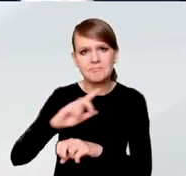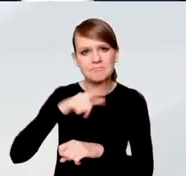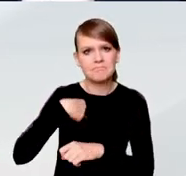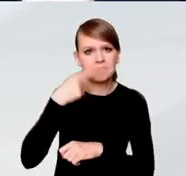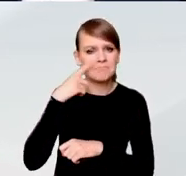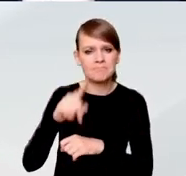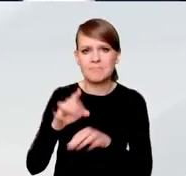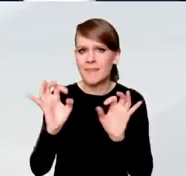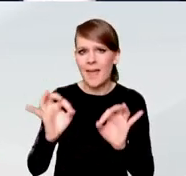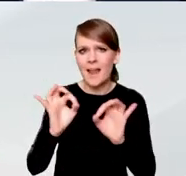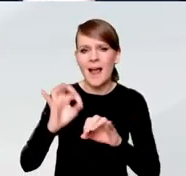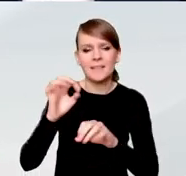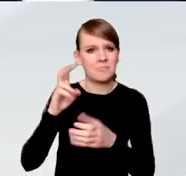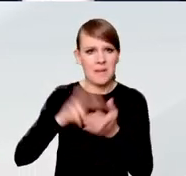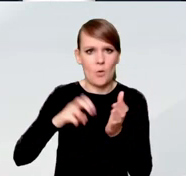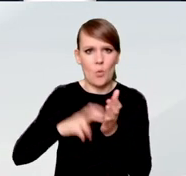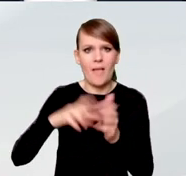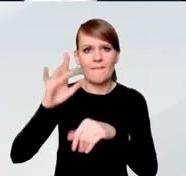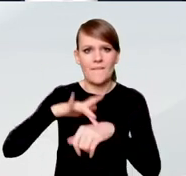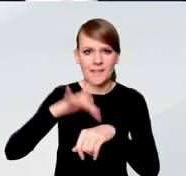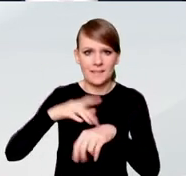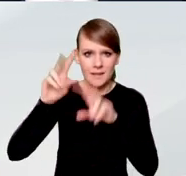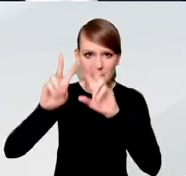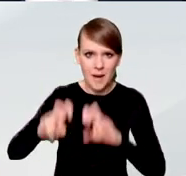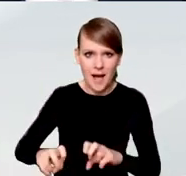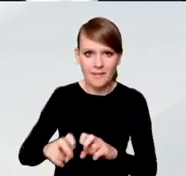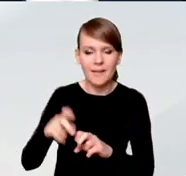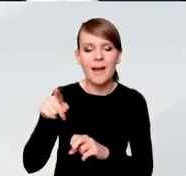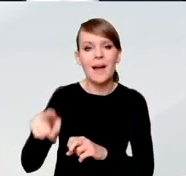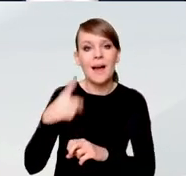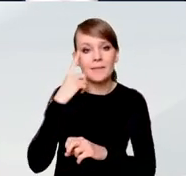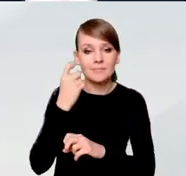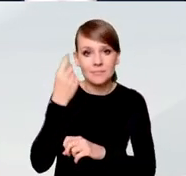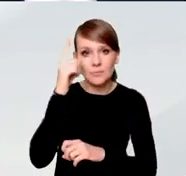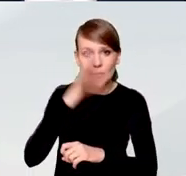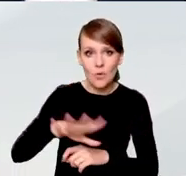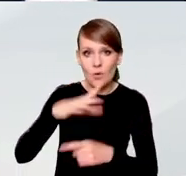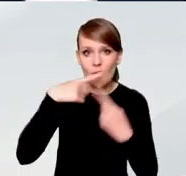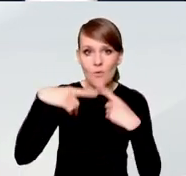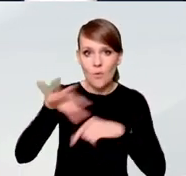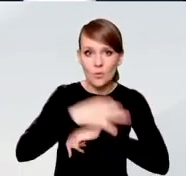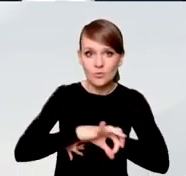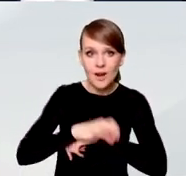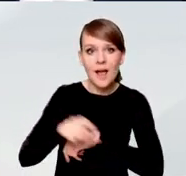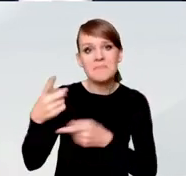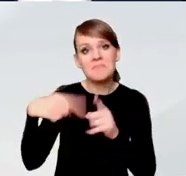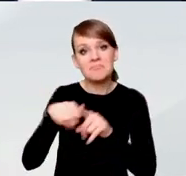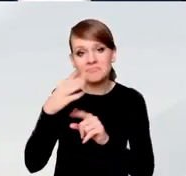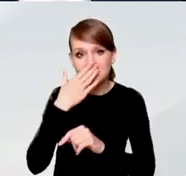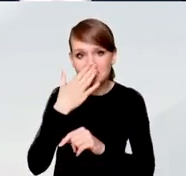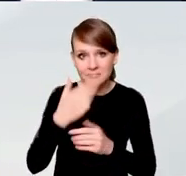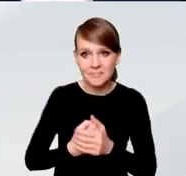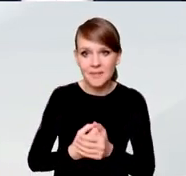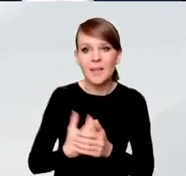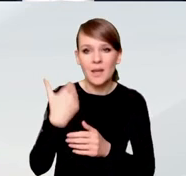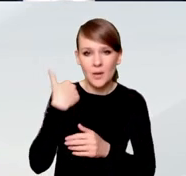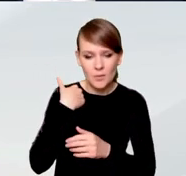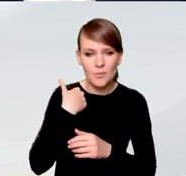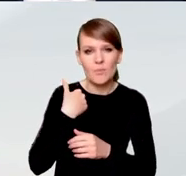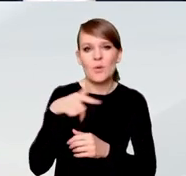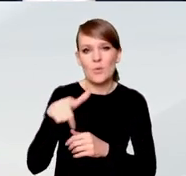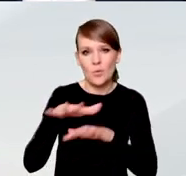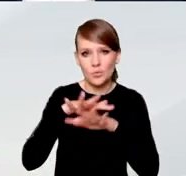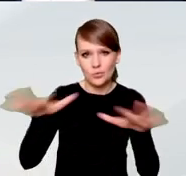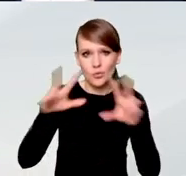badań dotyczących implementacji koncepcji społecznej odpowiedzialności uczelni, Szerokie badania były prowadzone